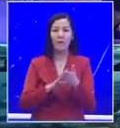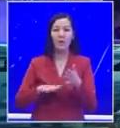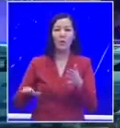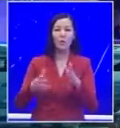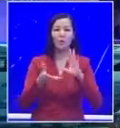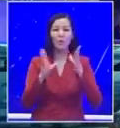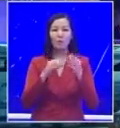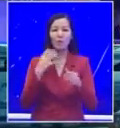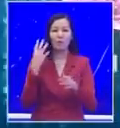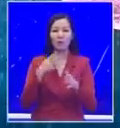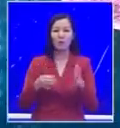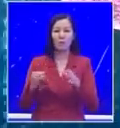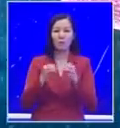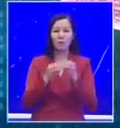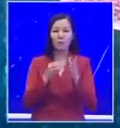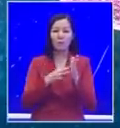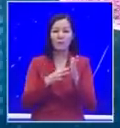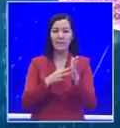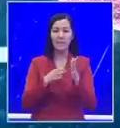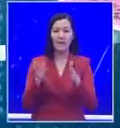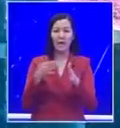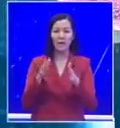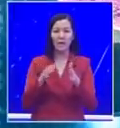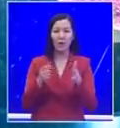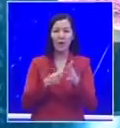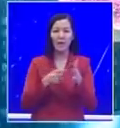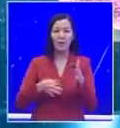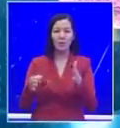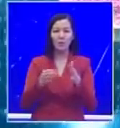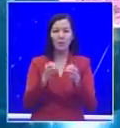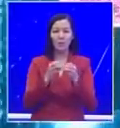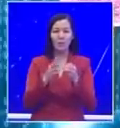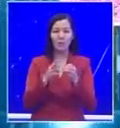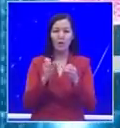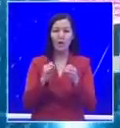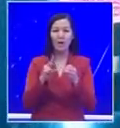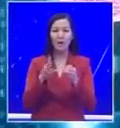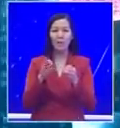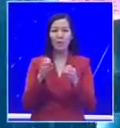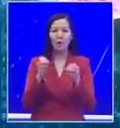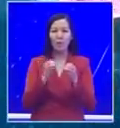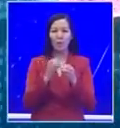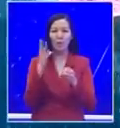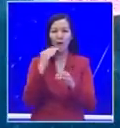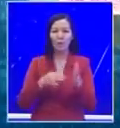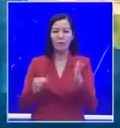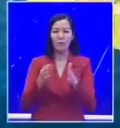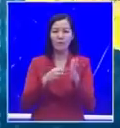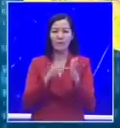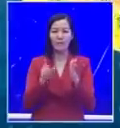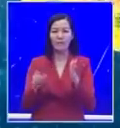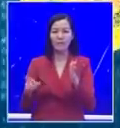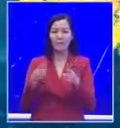тіркелген. Өңірлер бойынша Қызылорда облысынан 18, Атырау және Қарағанды облысында 13 адам, Ақмолада 10, Алматы облысында 8